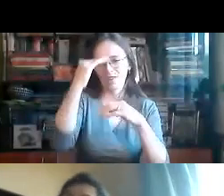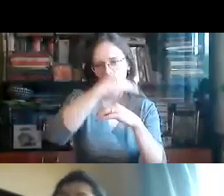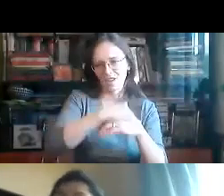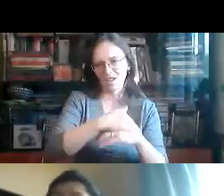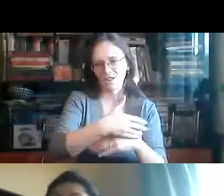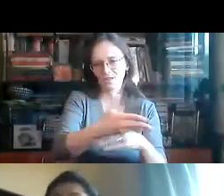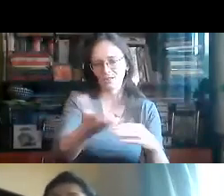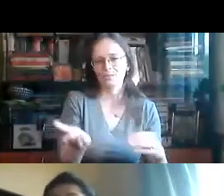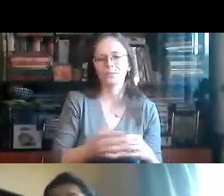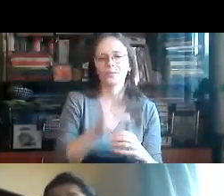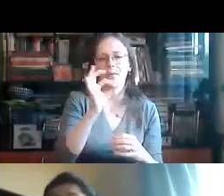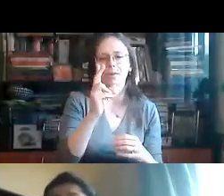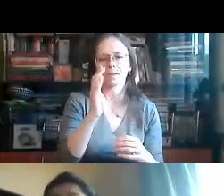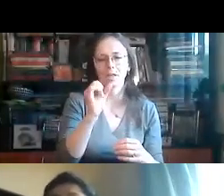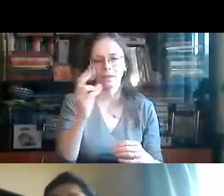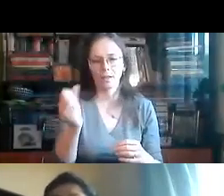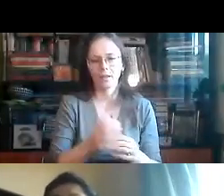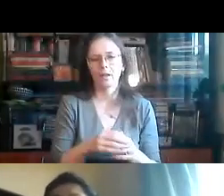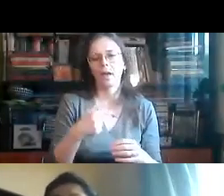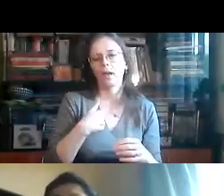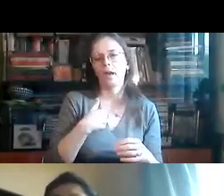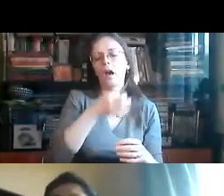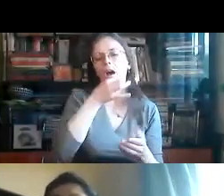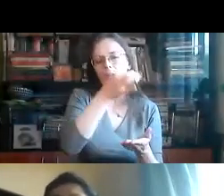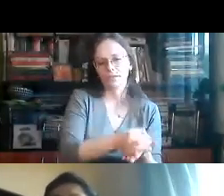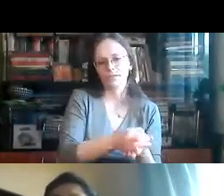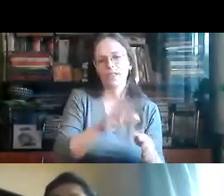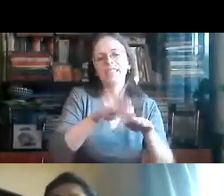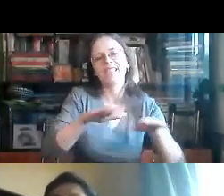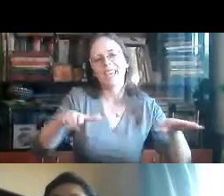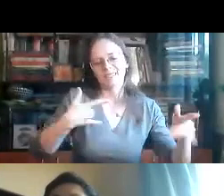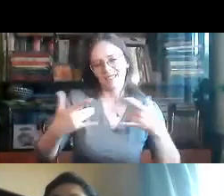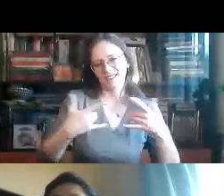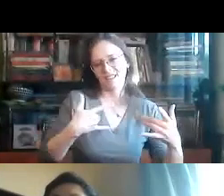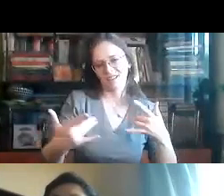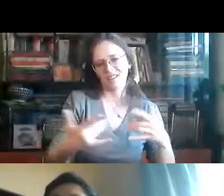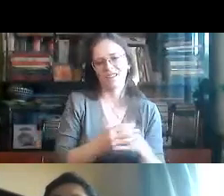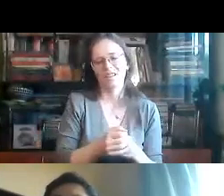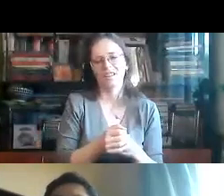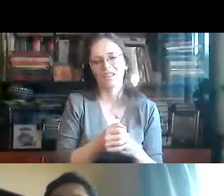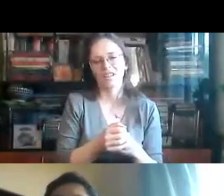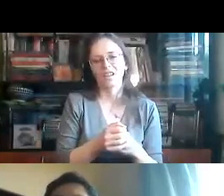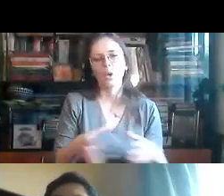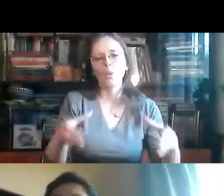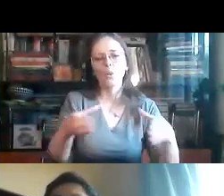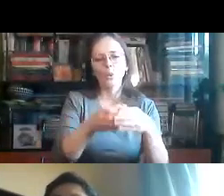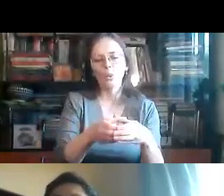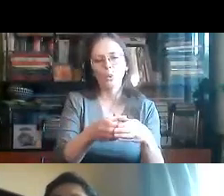я занимаюсь детским театром, вот, поэтому единственное, что мы придумали,